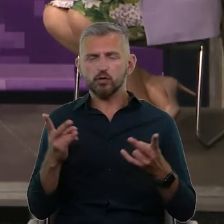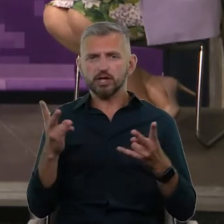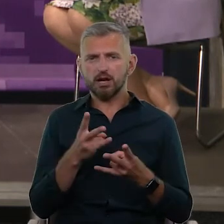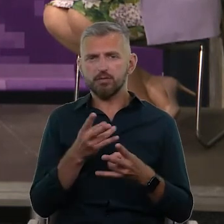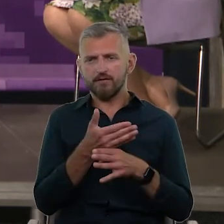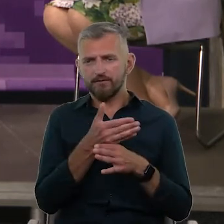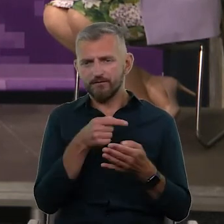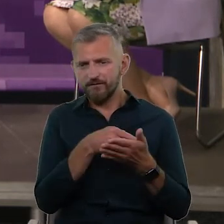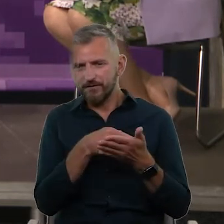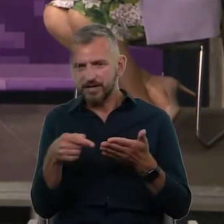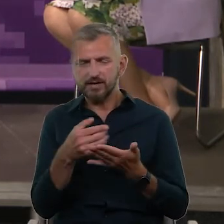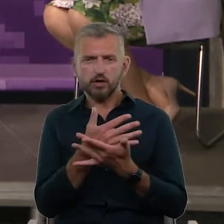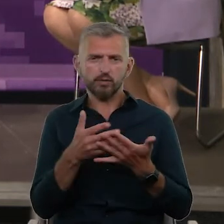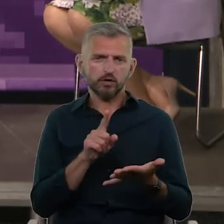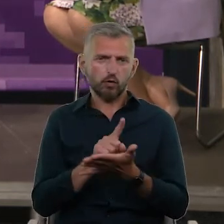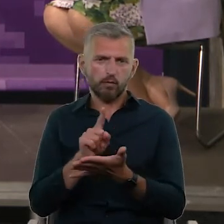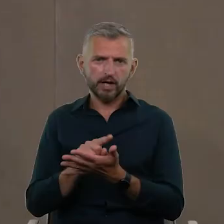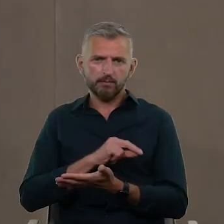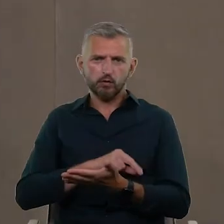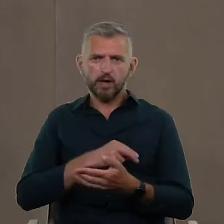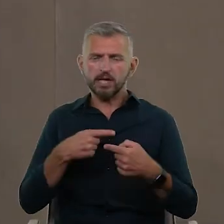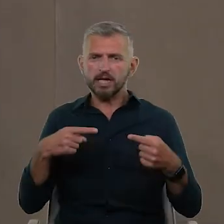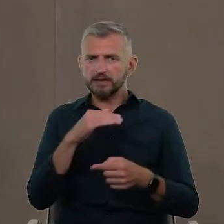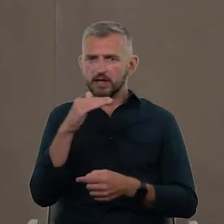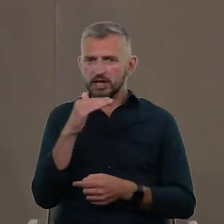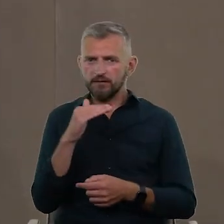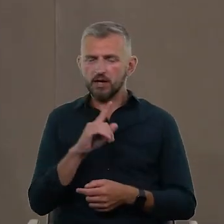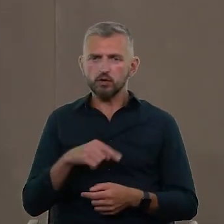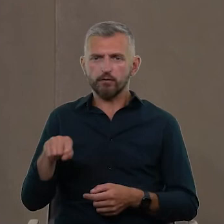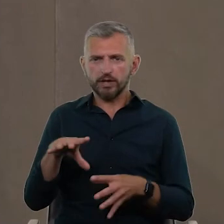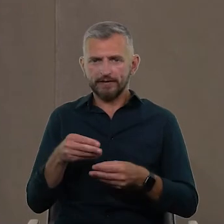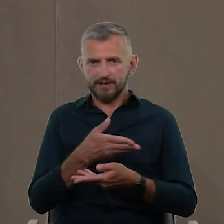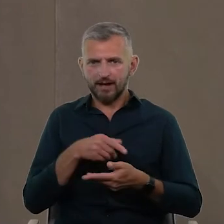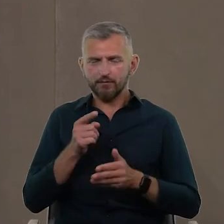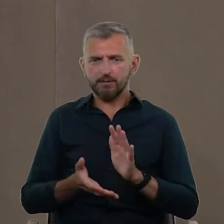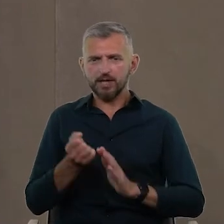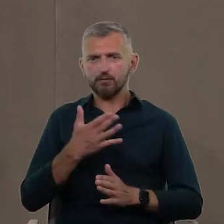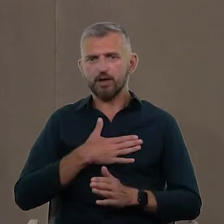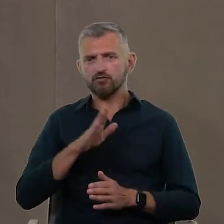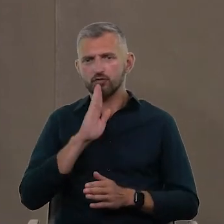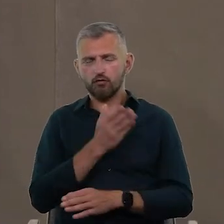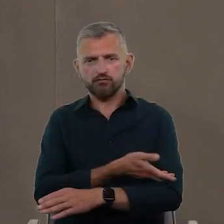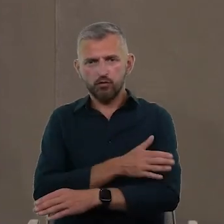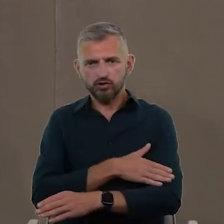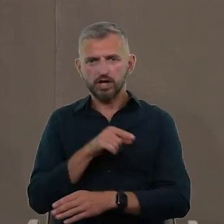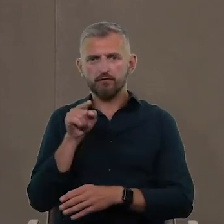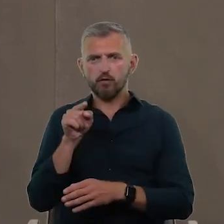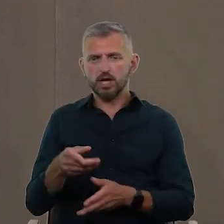виділити різноманітність зобов'язань, працювати на різних рівнях, що вони з нами, вони підтримують наших жінок в Польщі, і